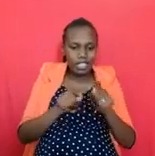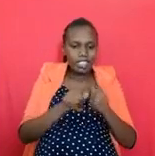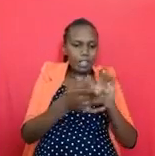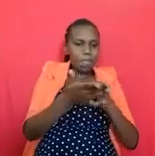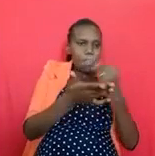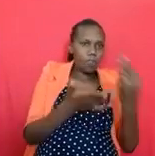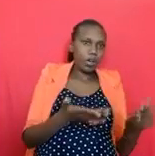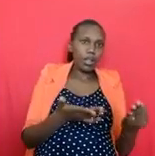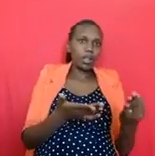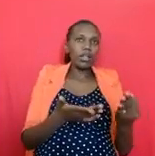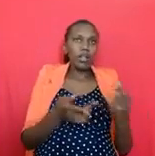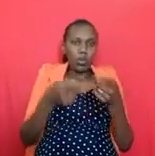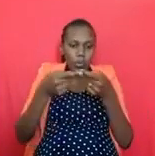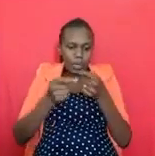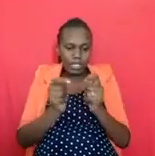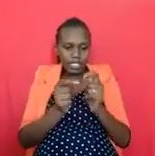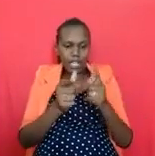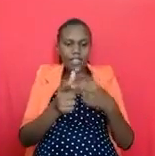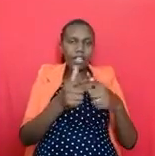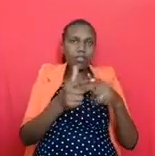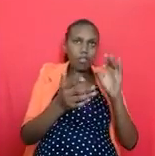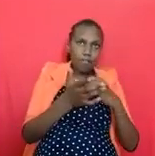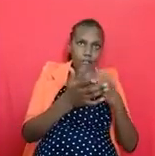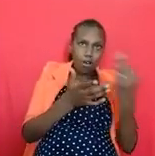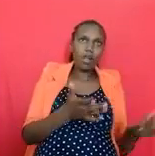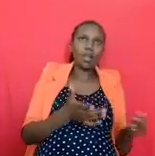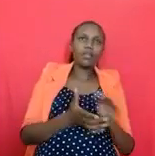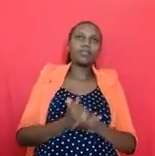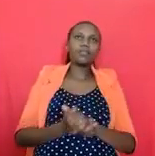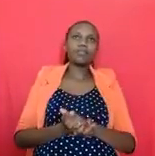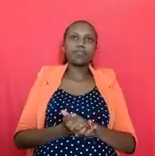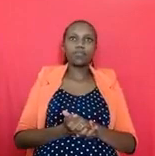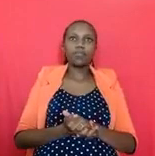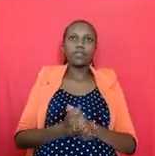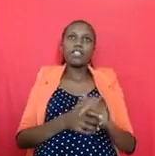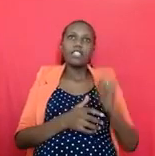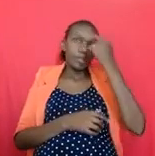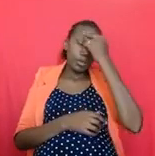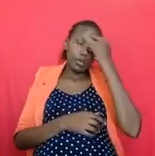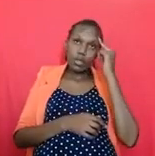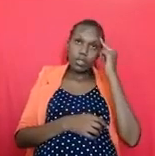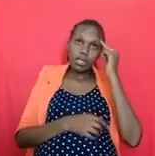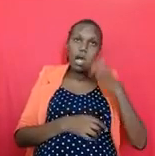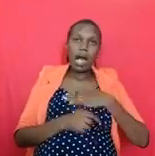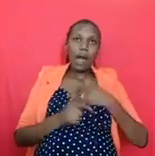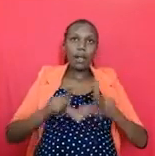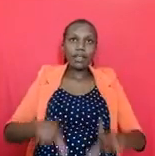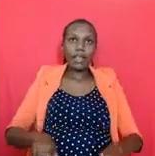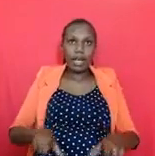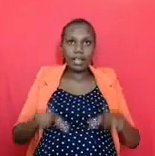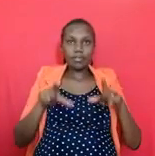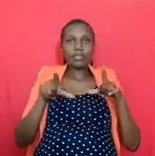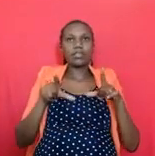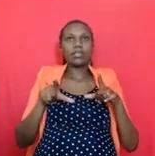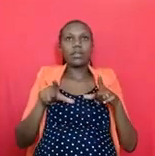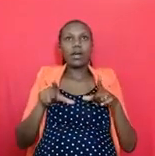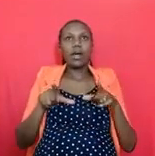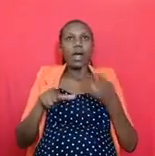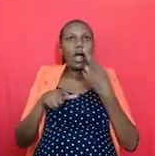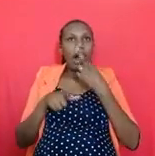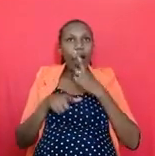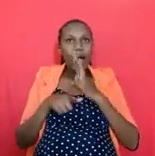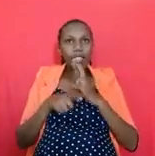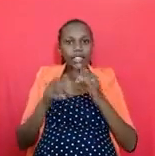tukigwaga tugiigianaga o tukigwaga tondu muturire witu uikaraga